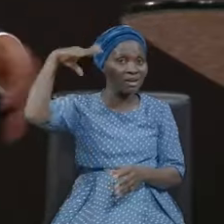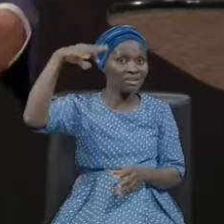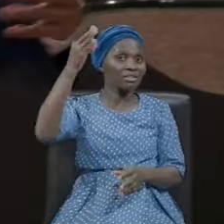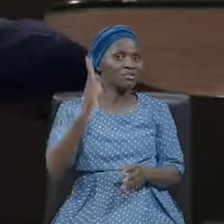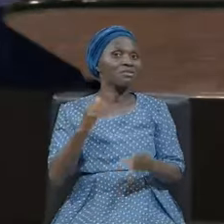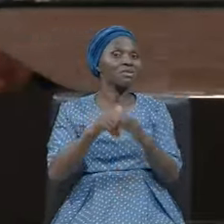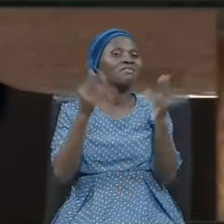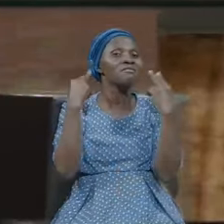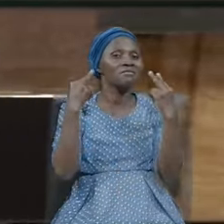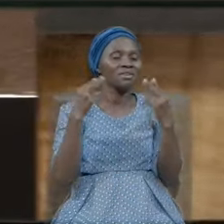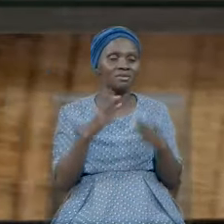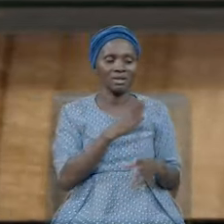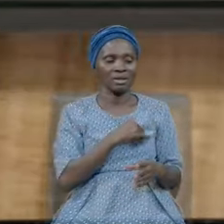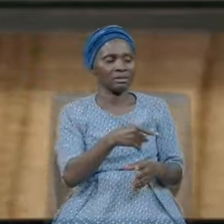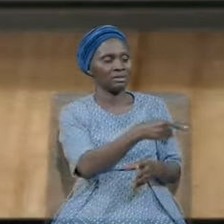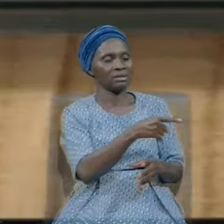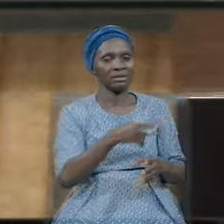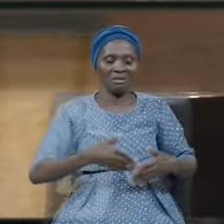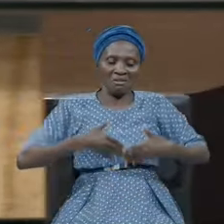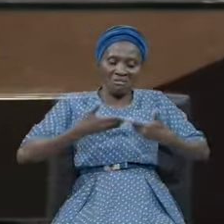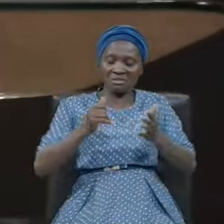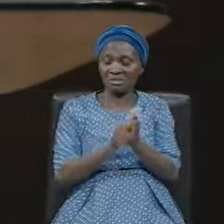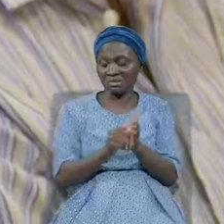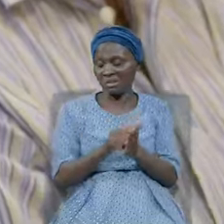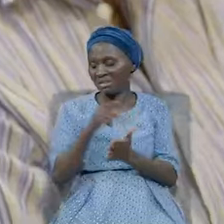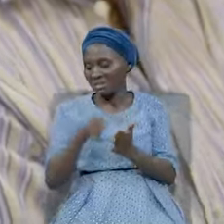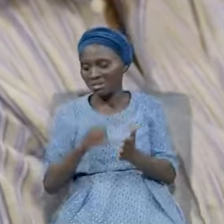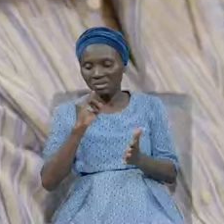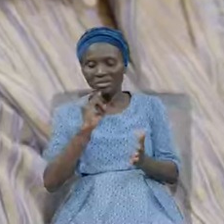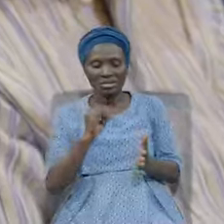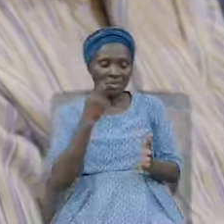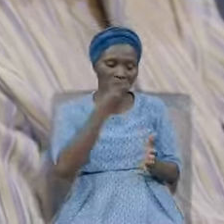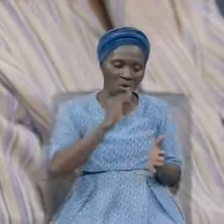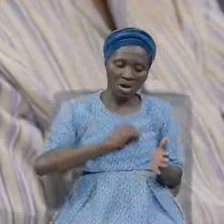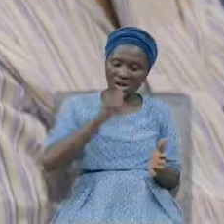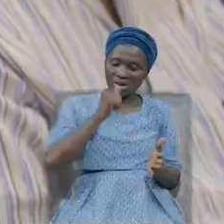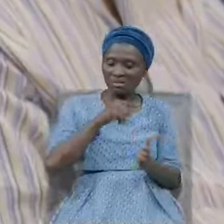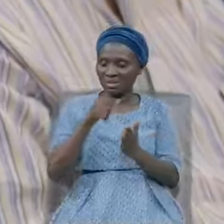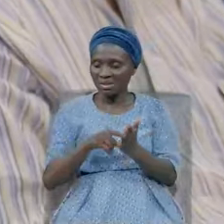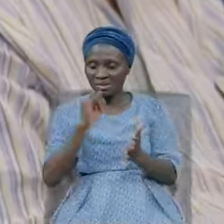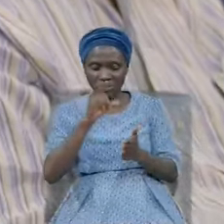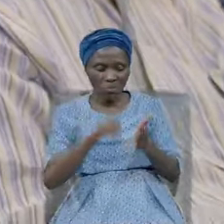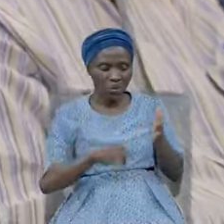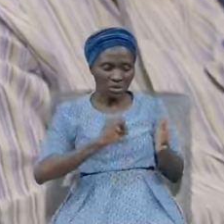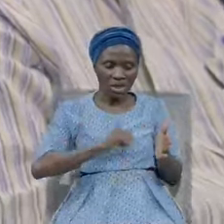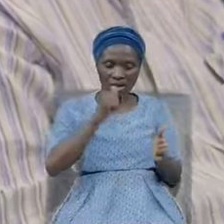vain. Disent que hey, c'est celui que je suis. C'est ce que je fais, c'est ce que je vais faire. Ça,